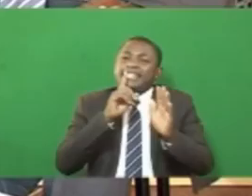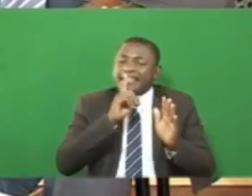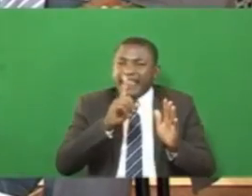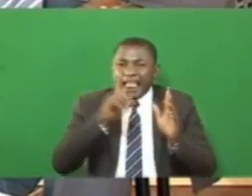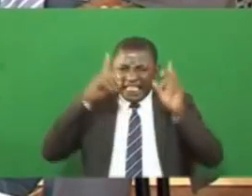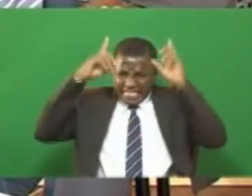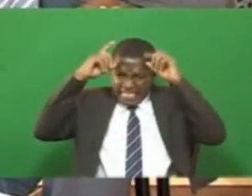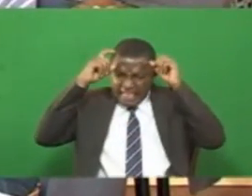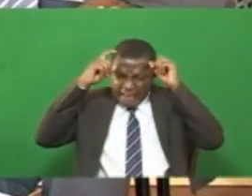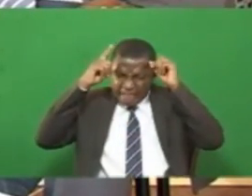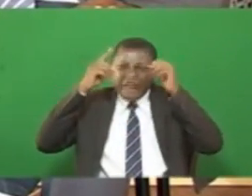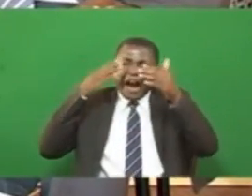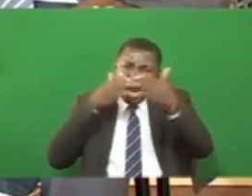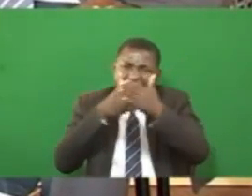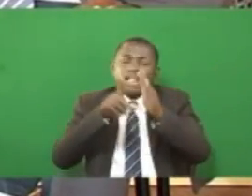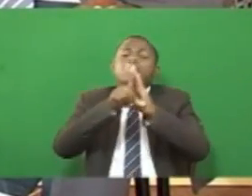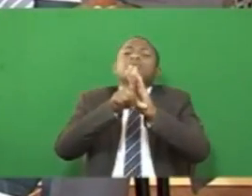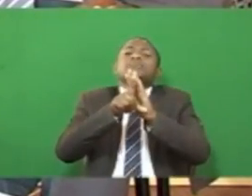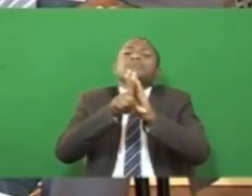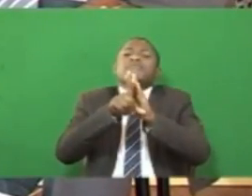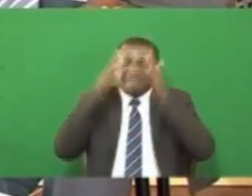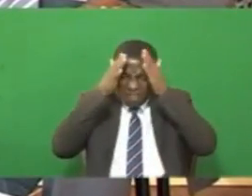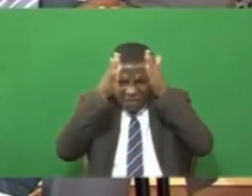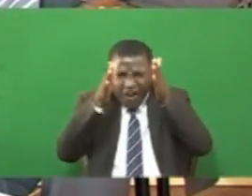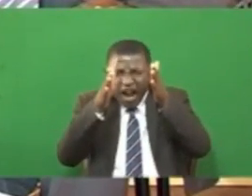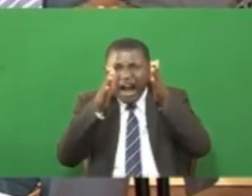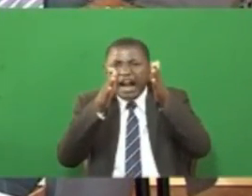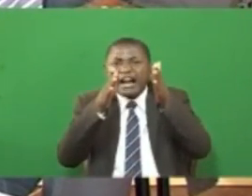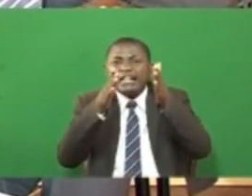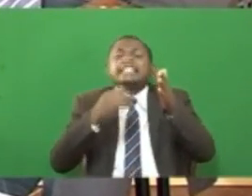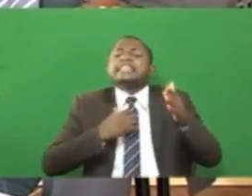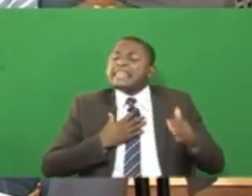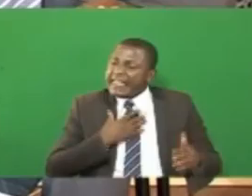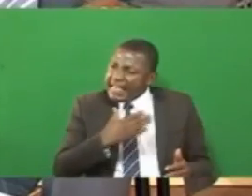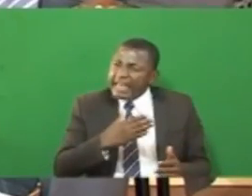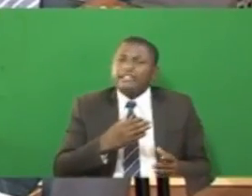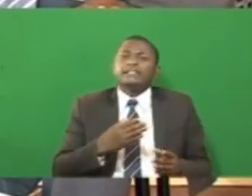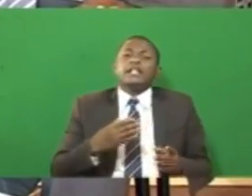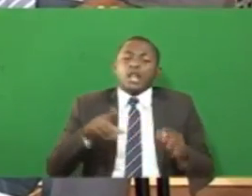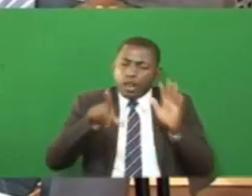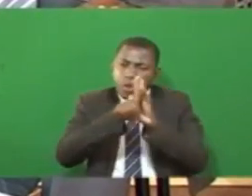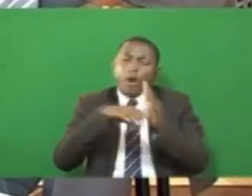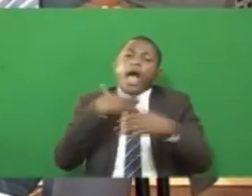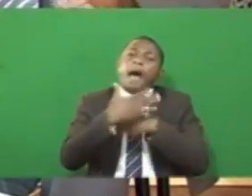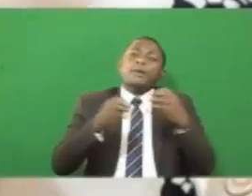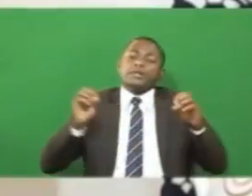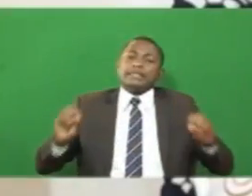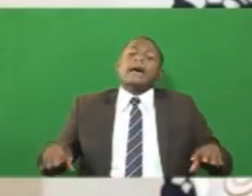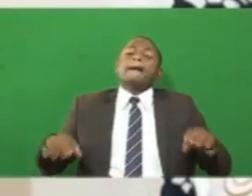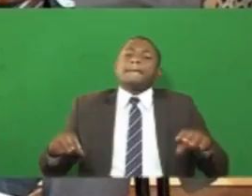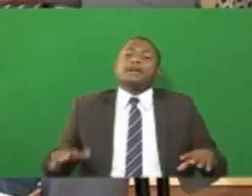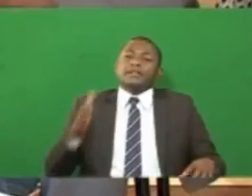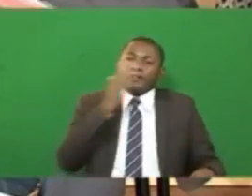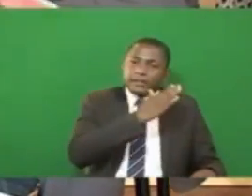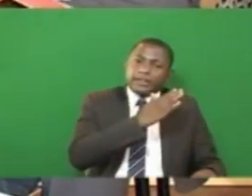kunyanya nemutemo 1 weSabata. Saka anoshandisa magwara api angazvite nemuto upi Satan. Rega titore example